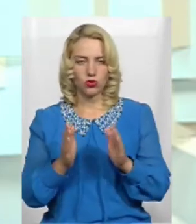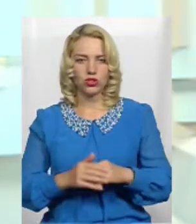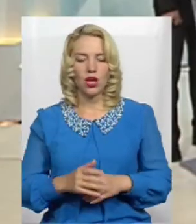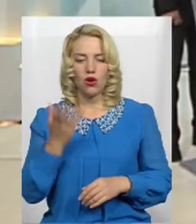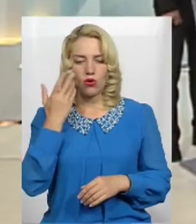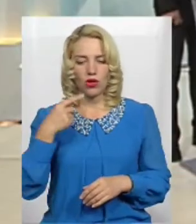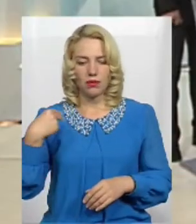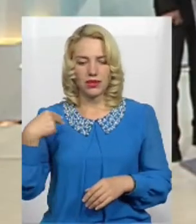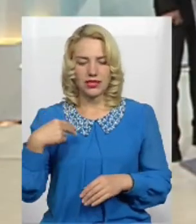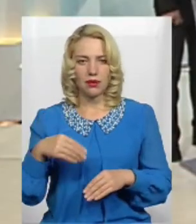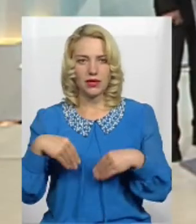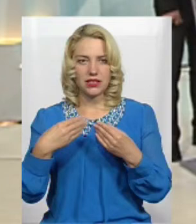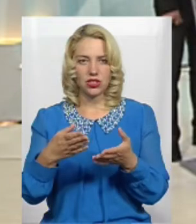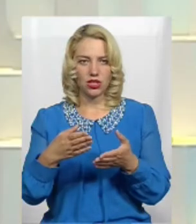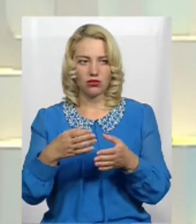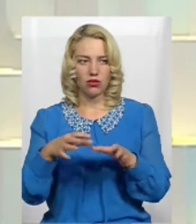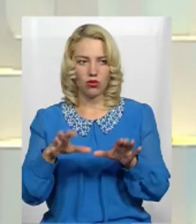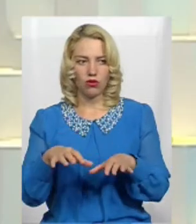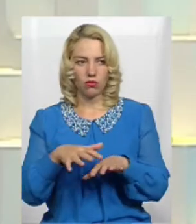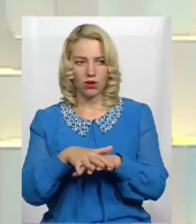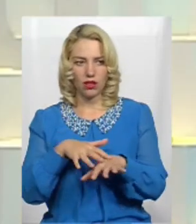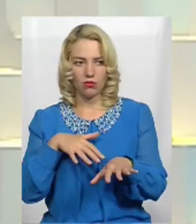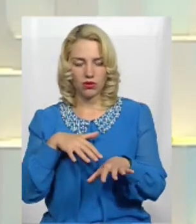президент призначає голову парламенту?